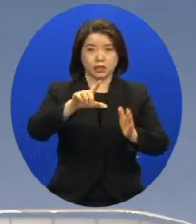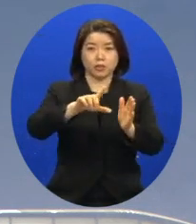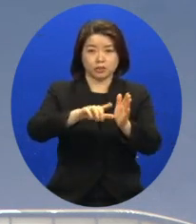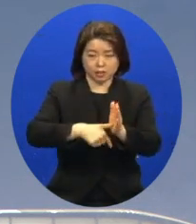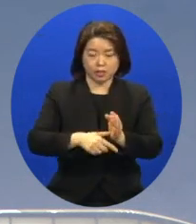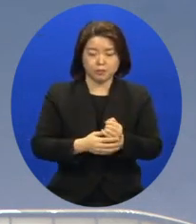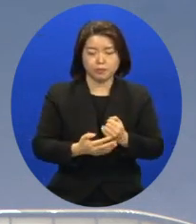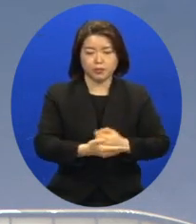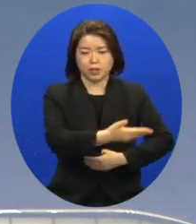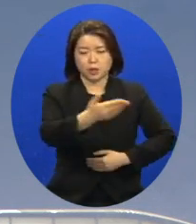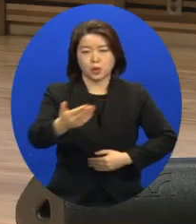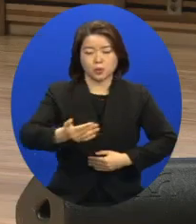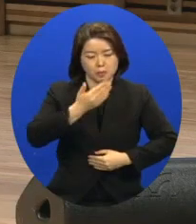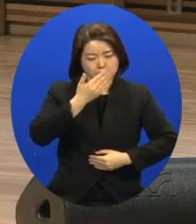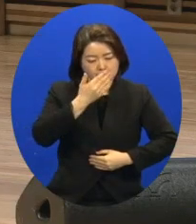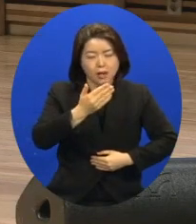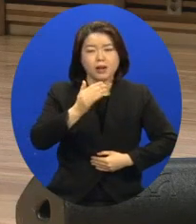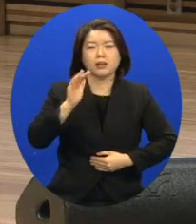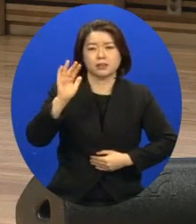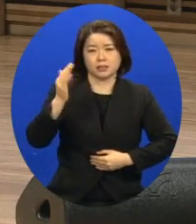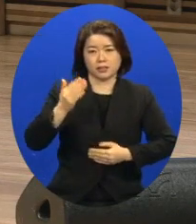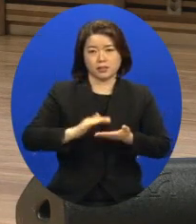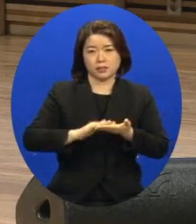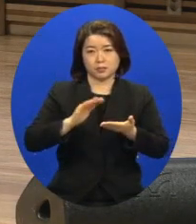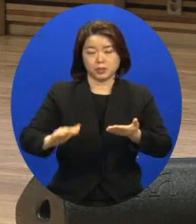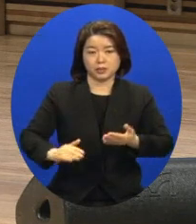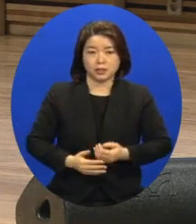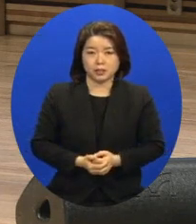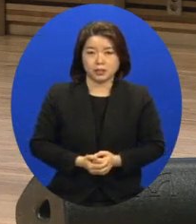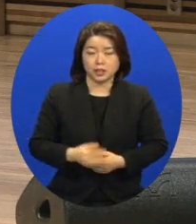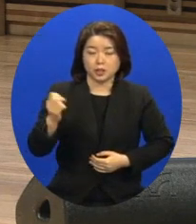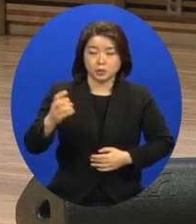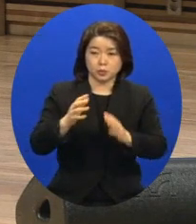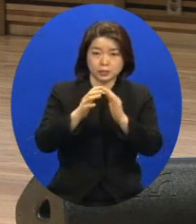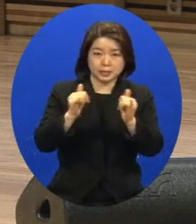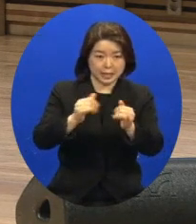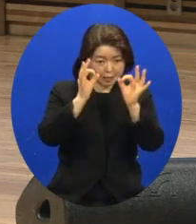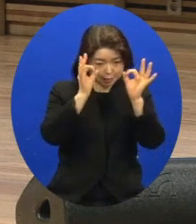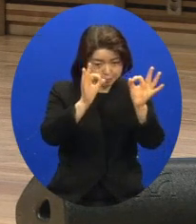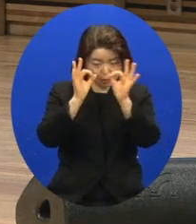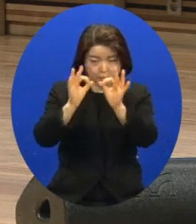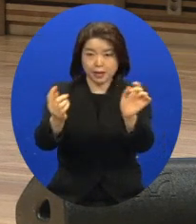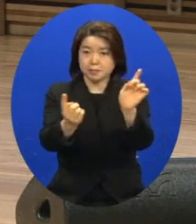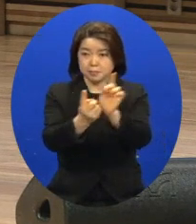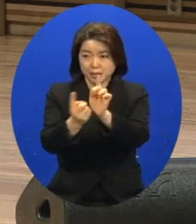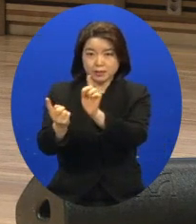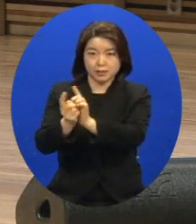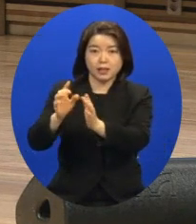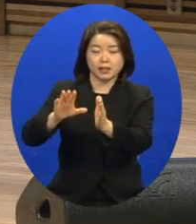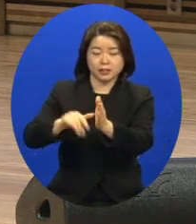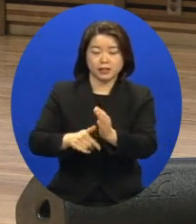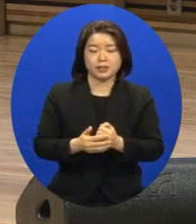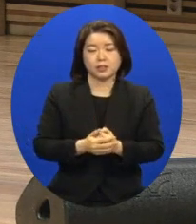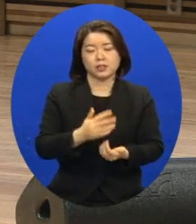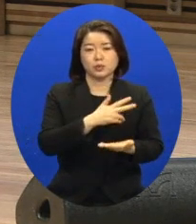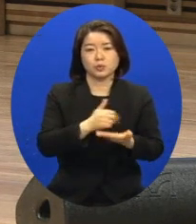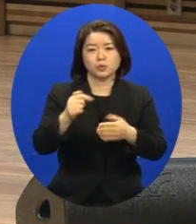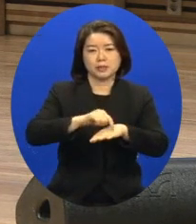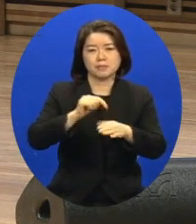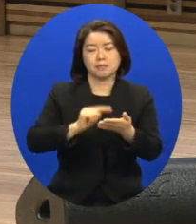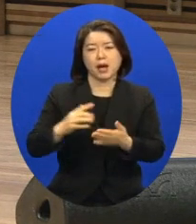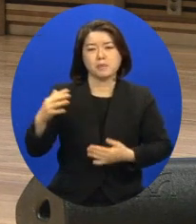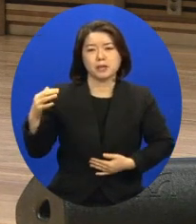여러분에게 가능해져야 합니다. 그리고 사람을 볼 때도 주 예수님의 마음을 가지고 보는